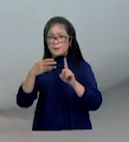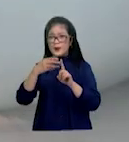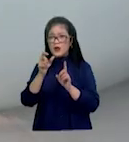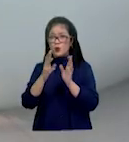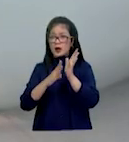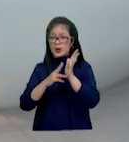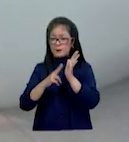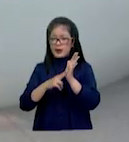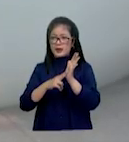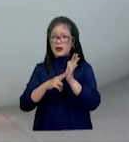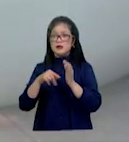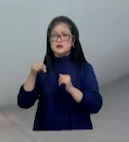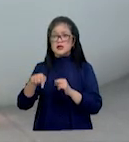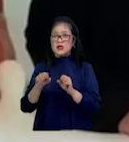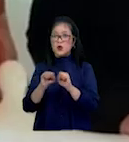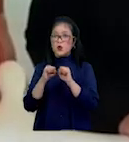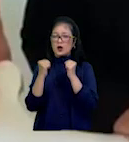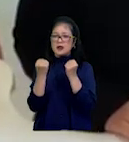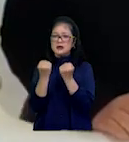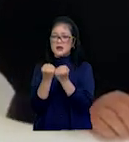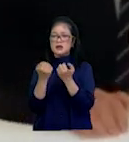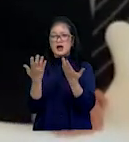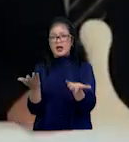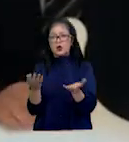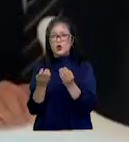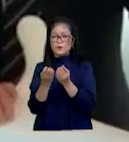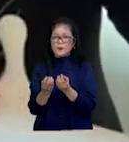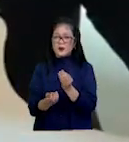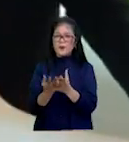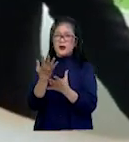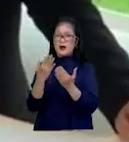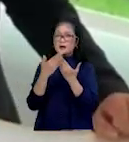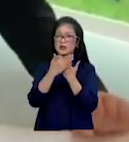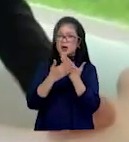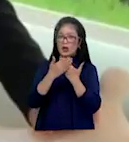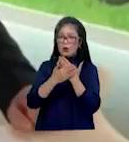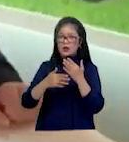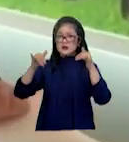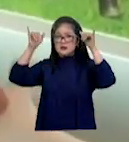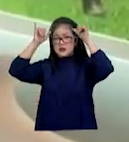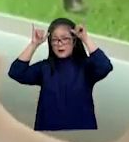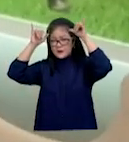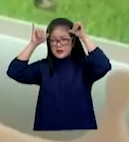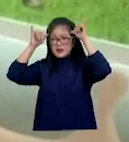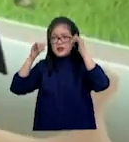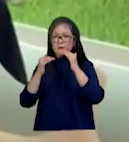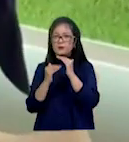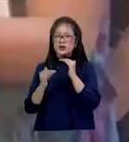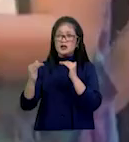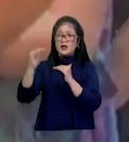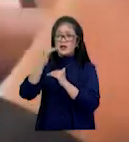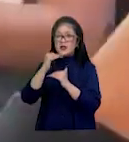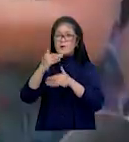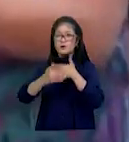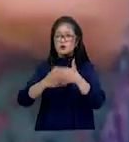Campina untuk pengembangan peternakan sapi perah di Indonesia. Dalam rangka peningkatan produksi susu segar dalam negeri untuk